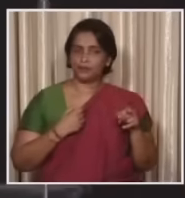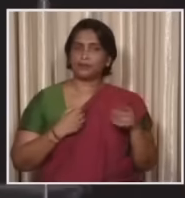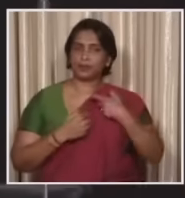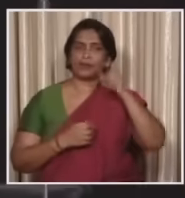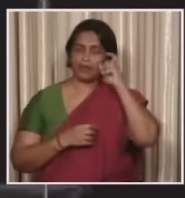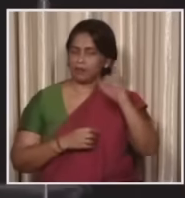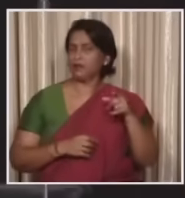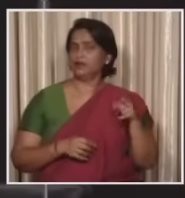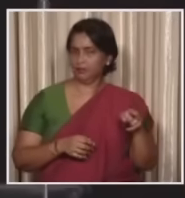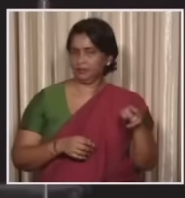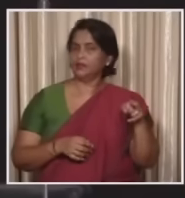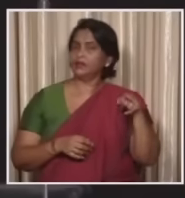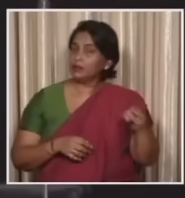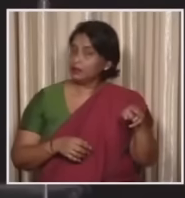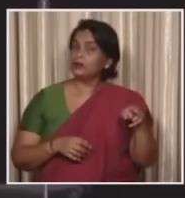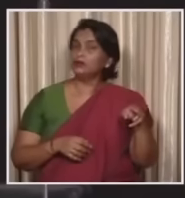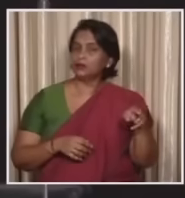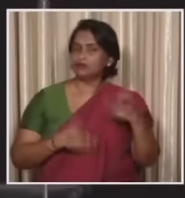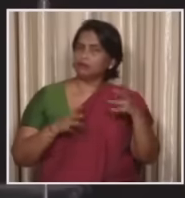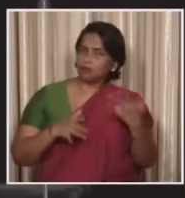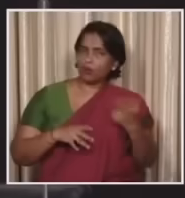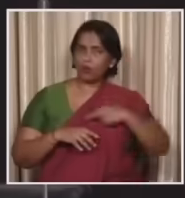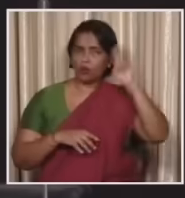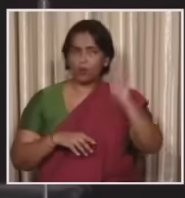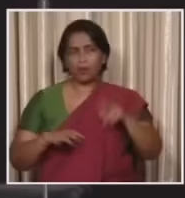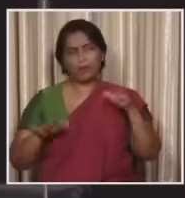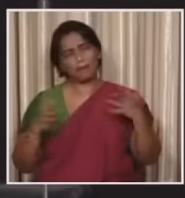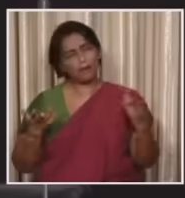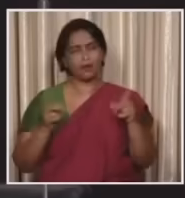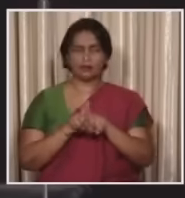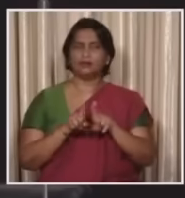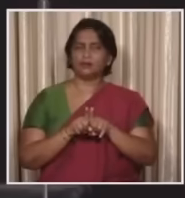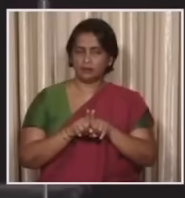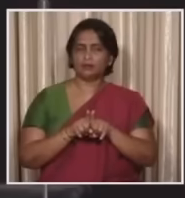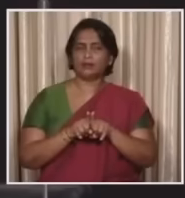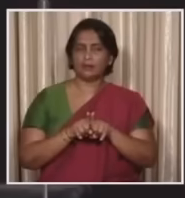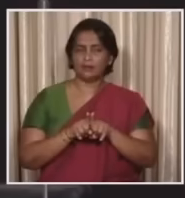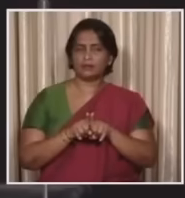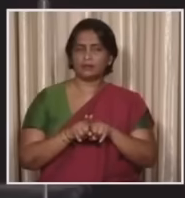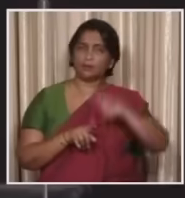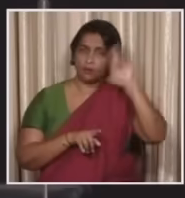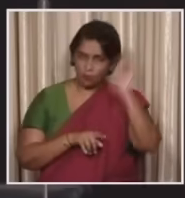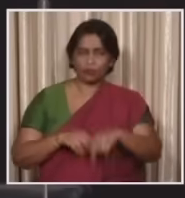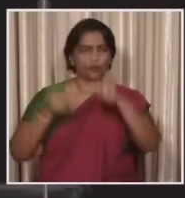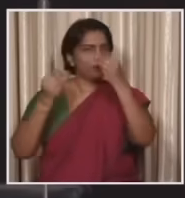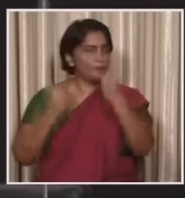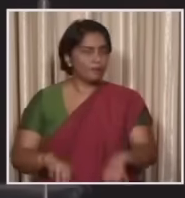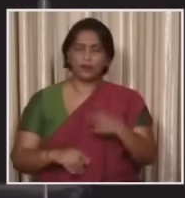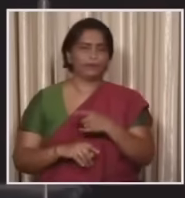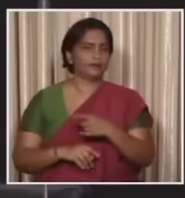අපි බලනවා මේකේ කාට හරි දිනන්න බැරි නම් කතානායකතුමනි, දිනනවද පරදිනවද කියන